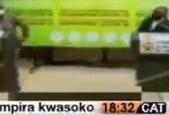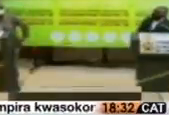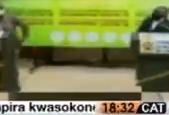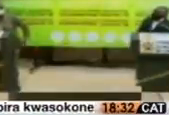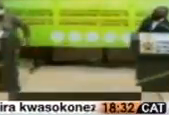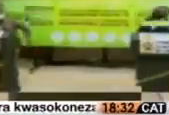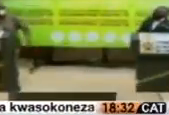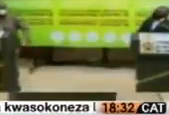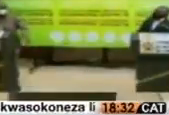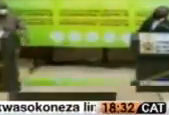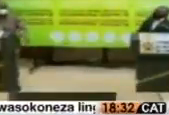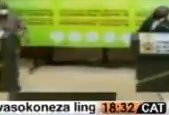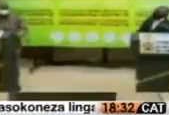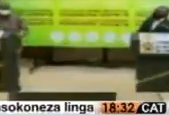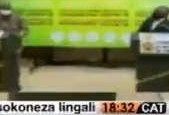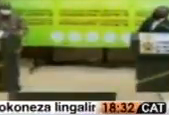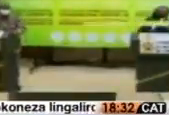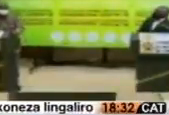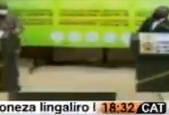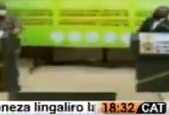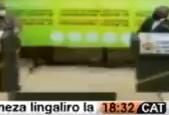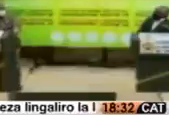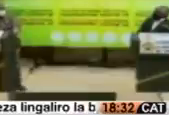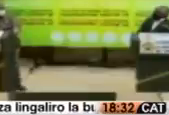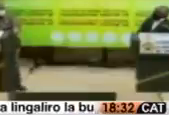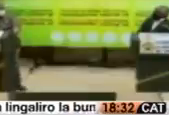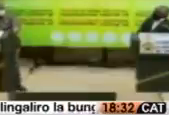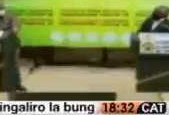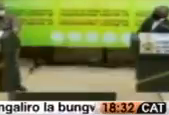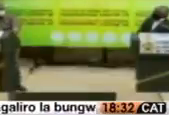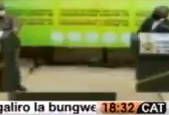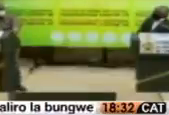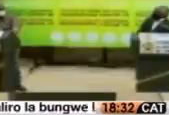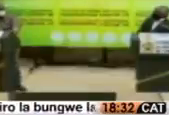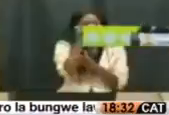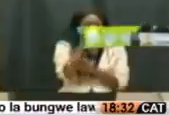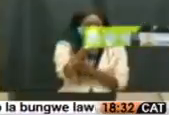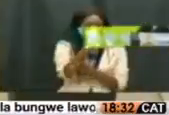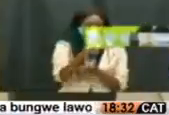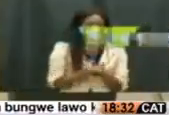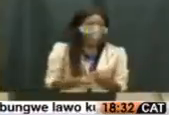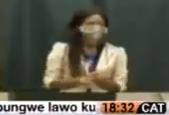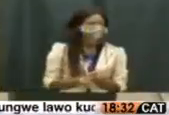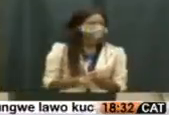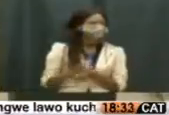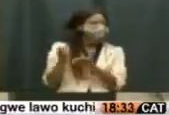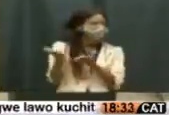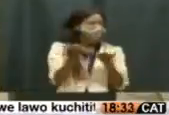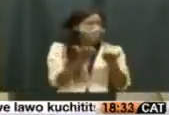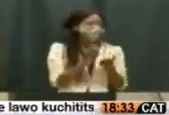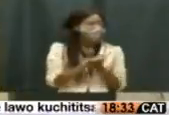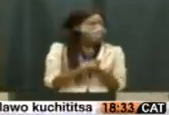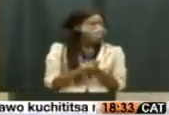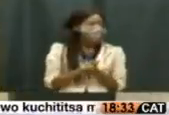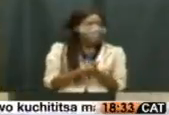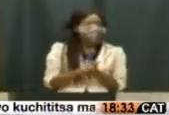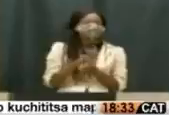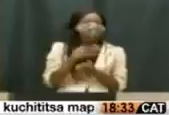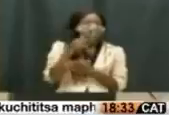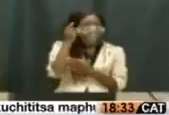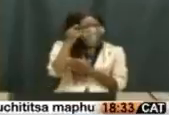vambiri. Atifotokozeni kuti bunge la Naisi pa nkhani imene ya COVID-19 mukuchitapo zotani? Ife bunge la